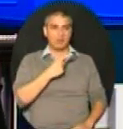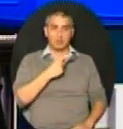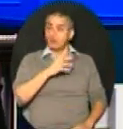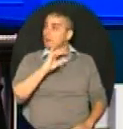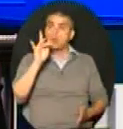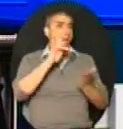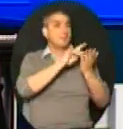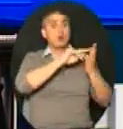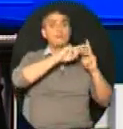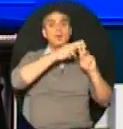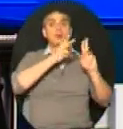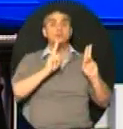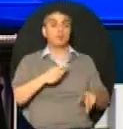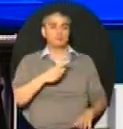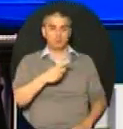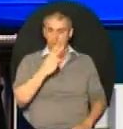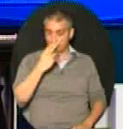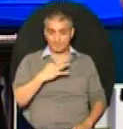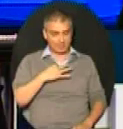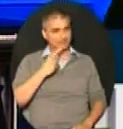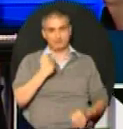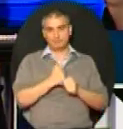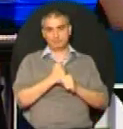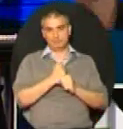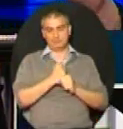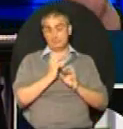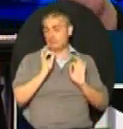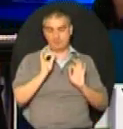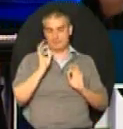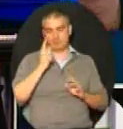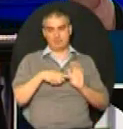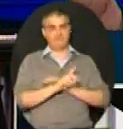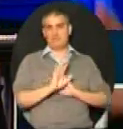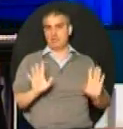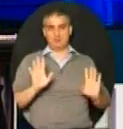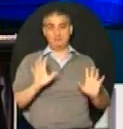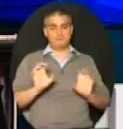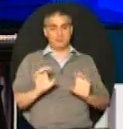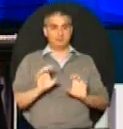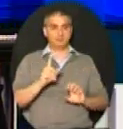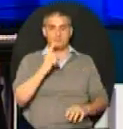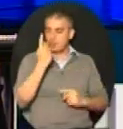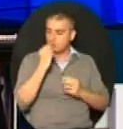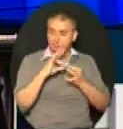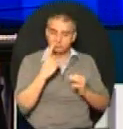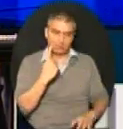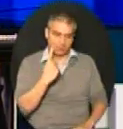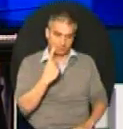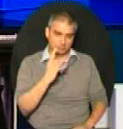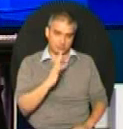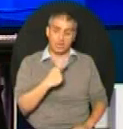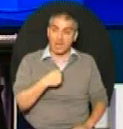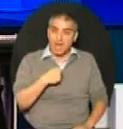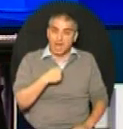כל במה בינלאומית אפשרית, בעיניי זה מעשה באמת נפגד, תודה. באמת מרגיז, אבל רגע, רק עוד משפט אחד.